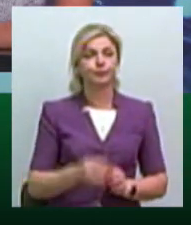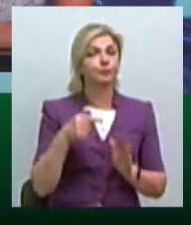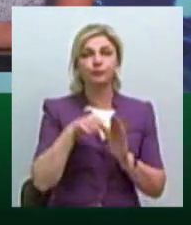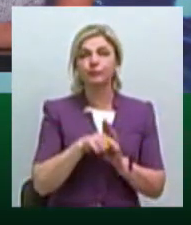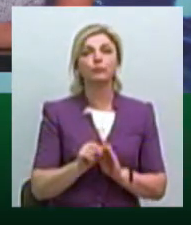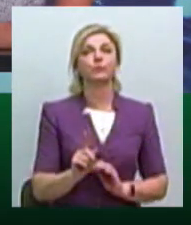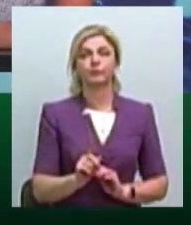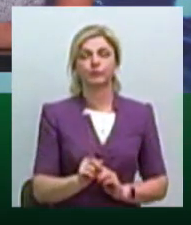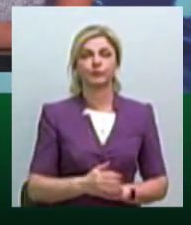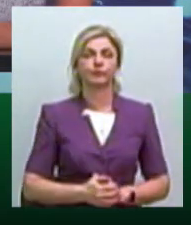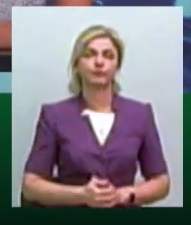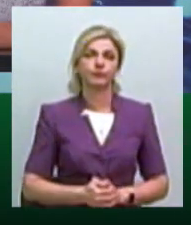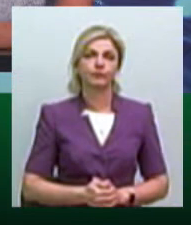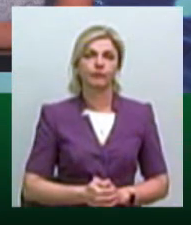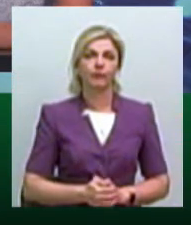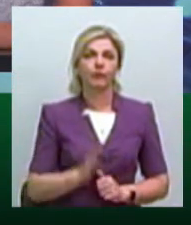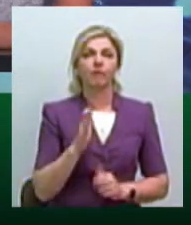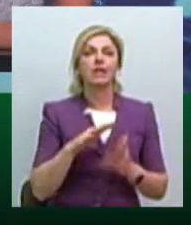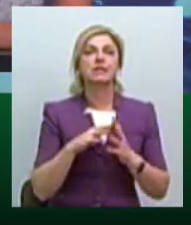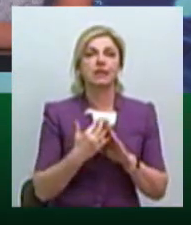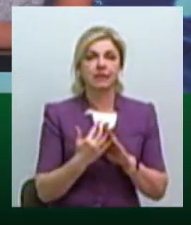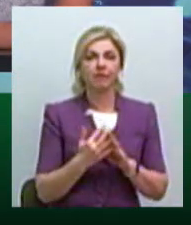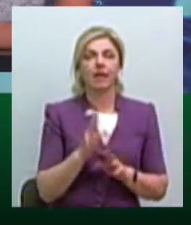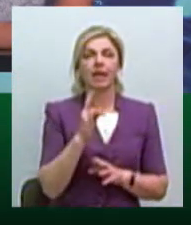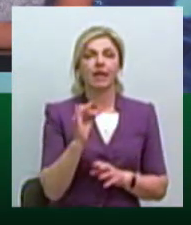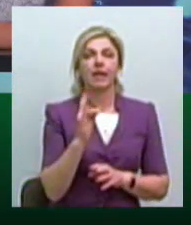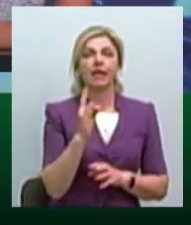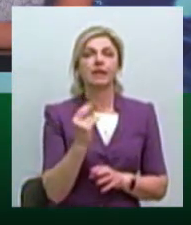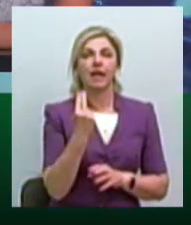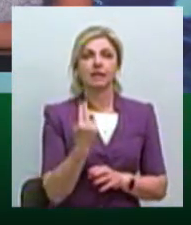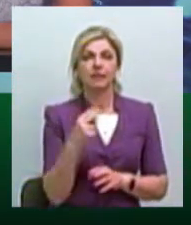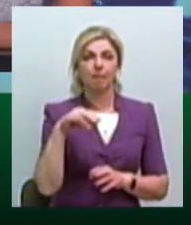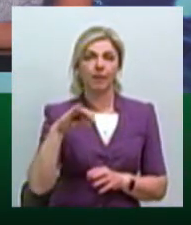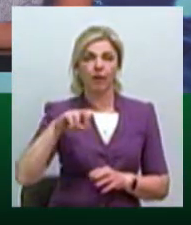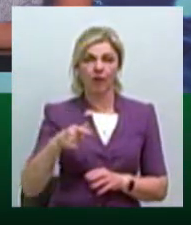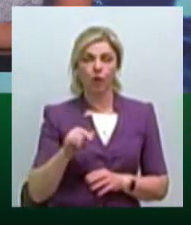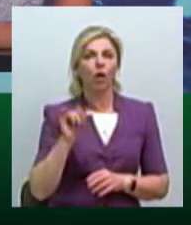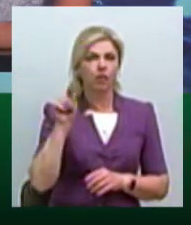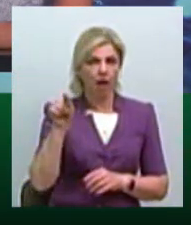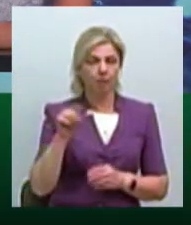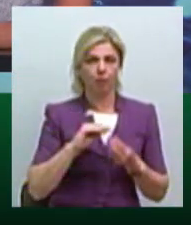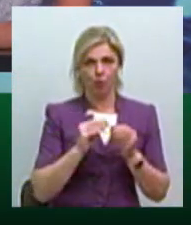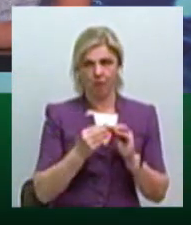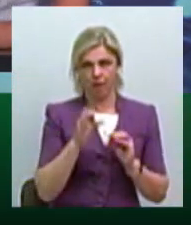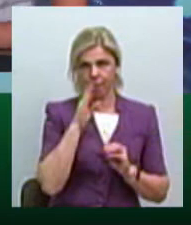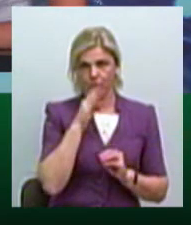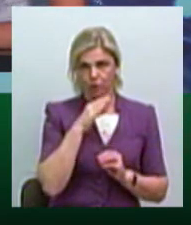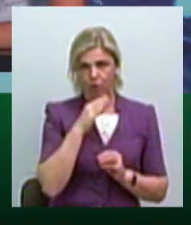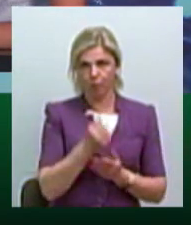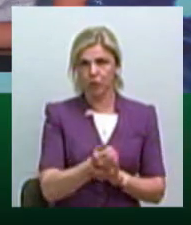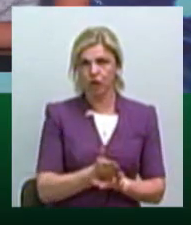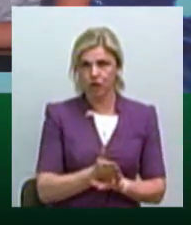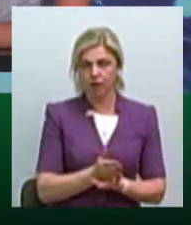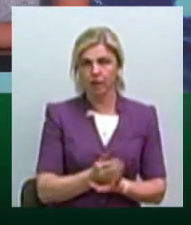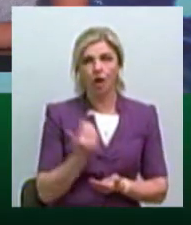чому? В селищі Кінецьпіль проблеми з водою, водопостачанням.